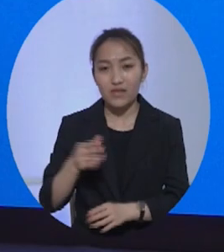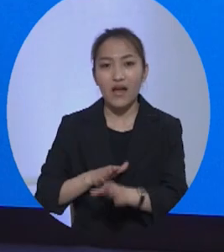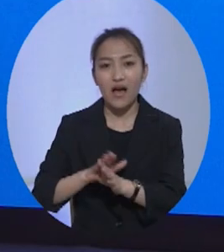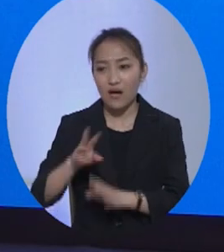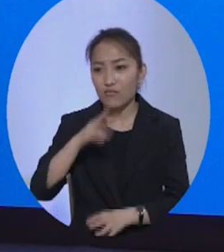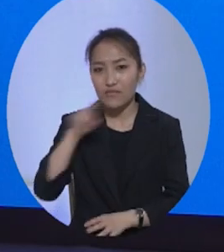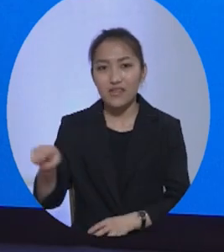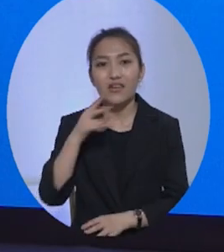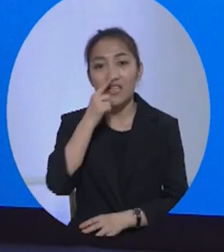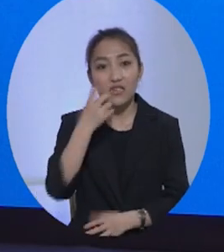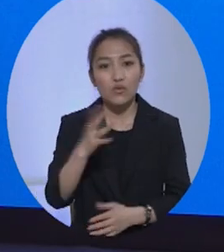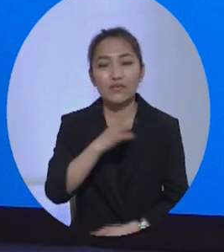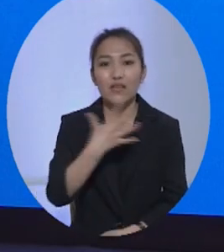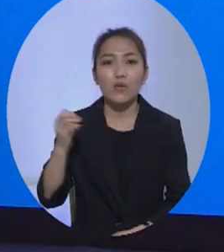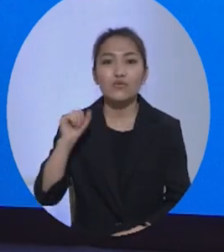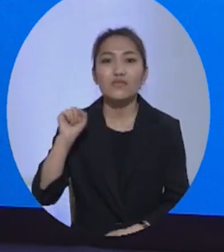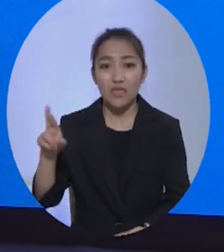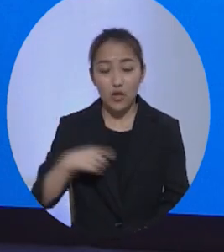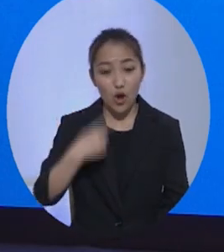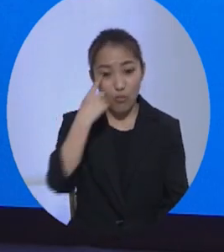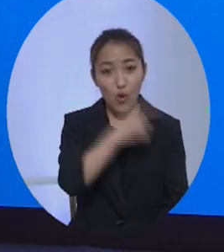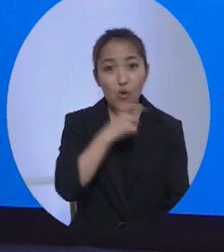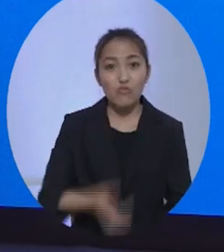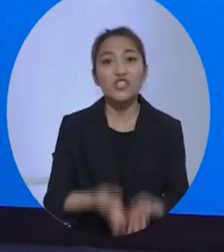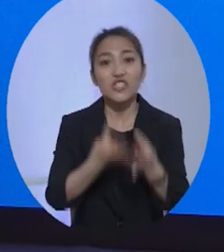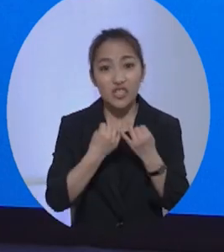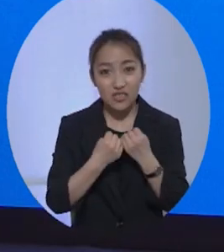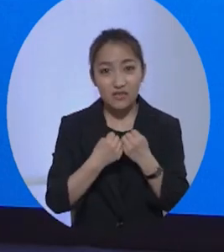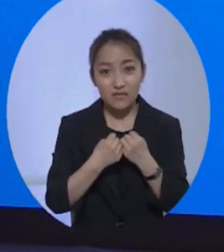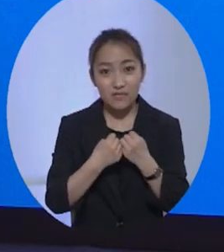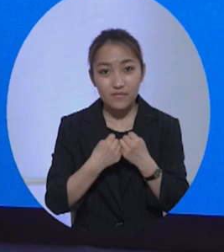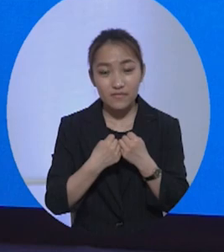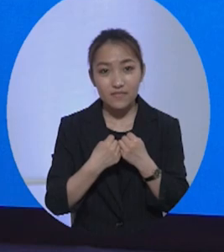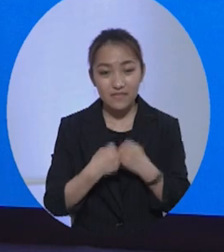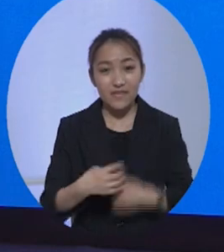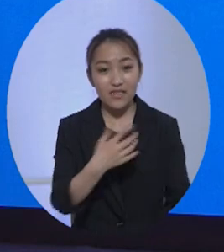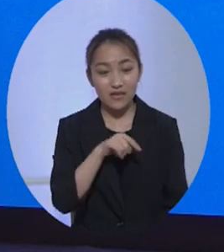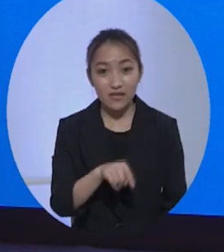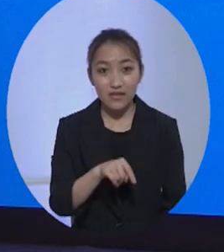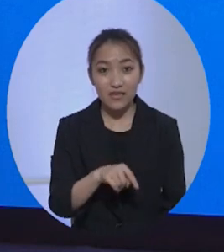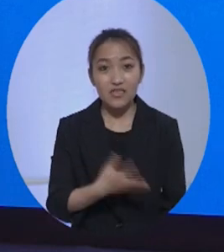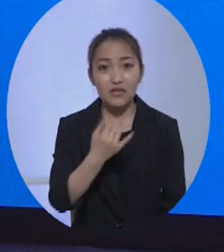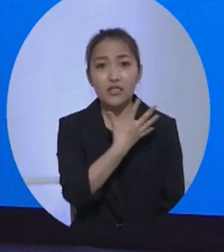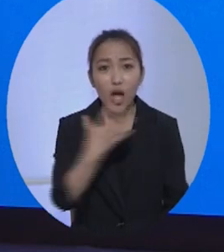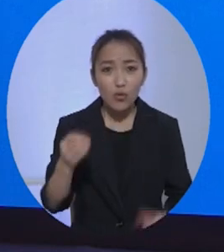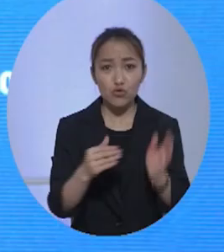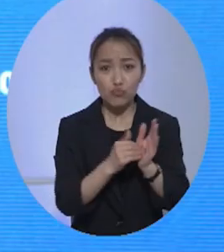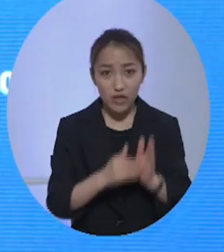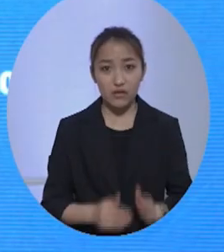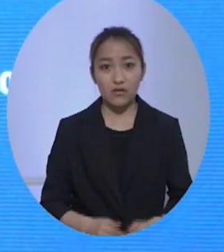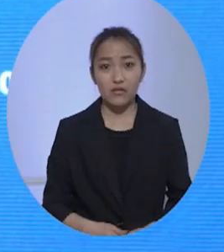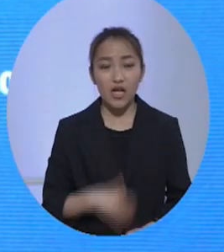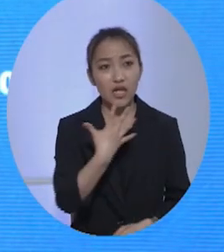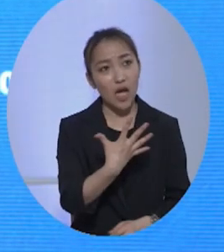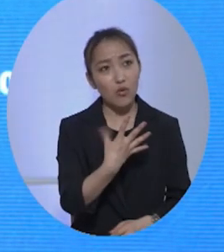ёсных нь юг авч байгаа 500 сая. За монголчууд гэсэн чинь оо энэ дээр 0 төвч те 500 мянга байгаа хгүй